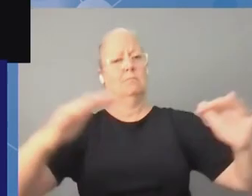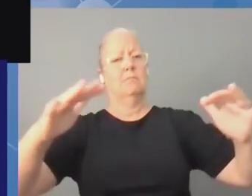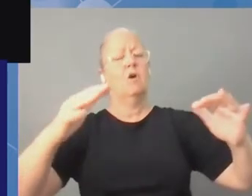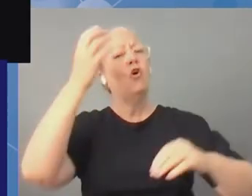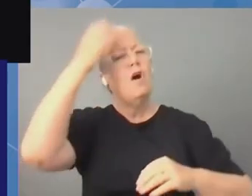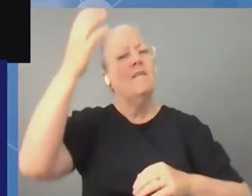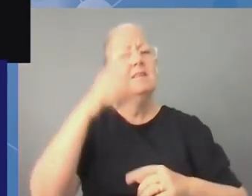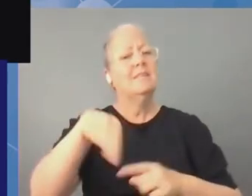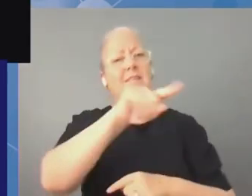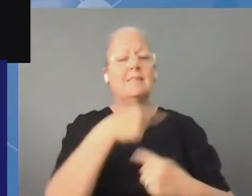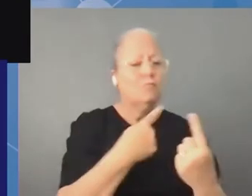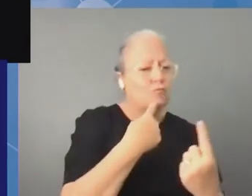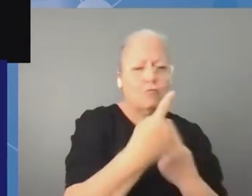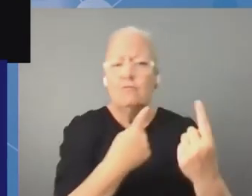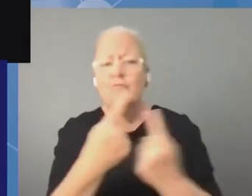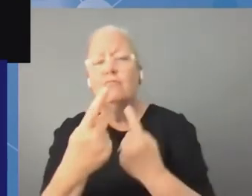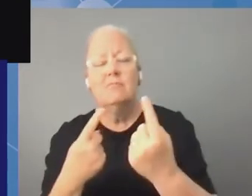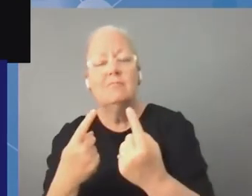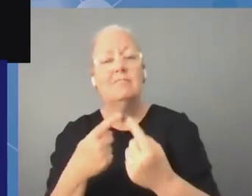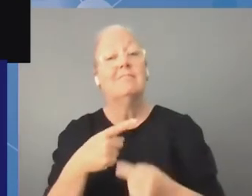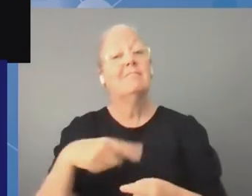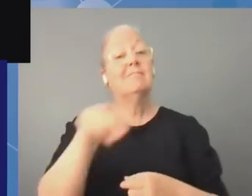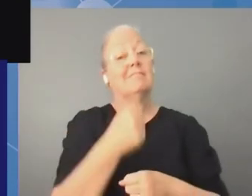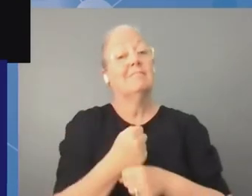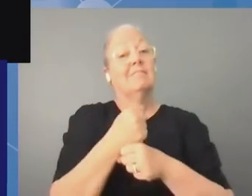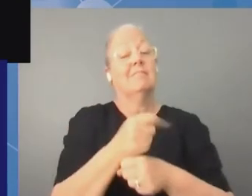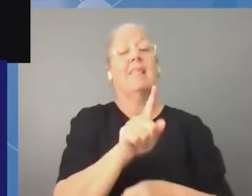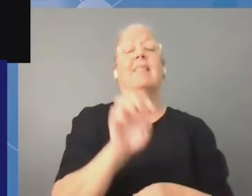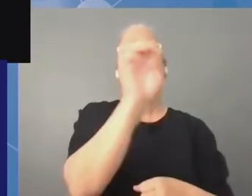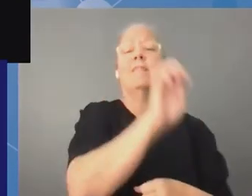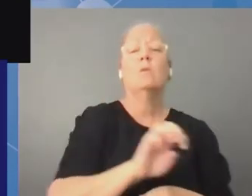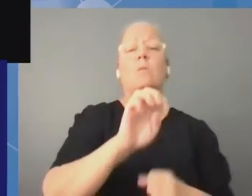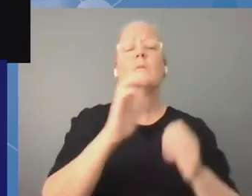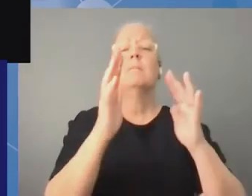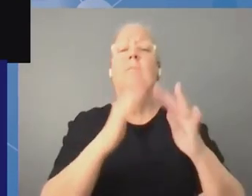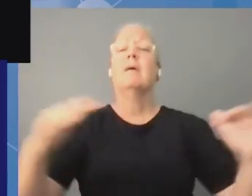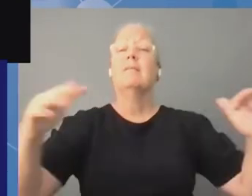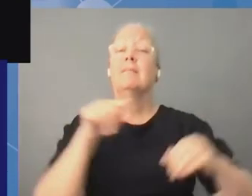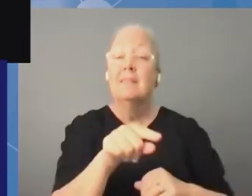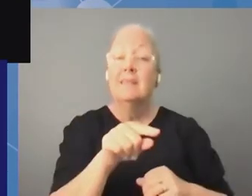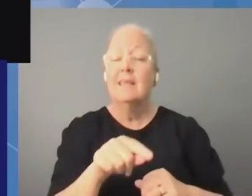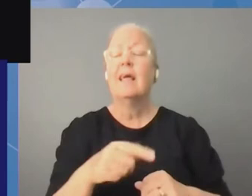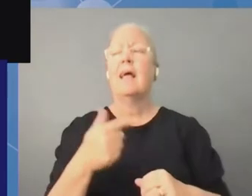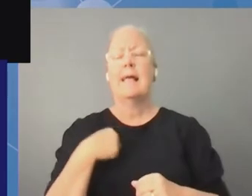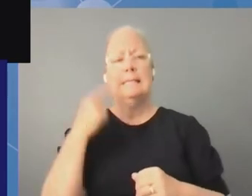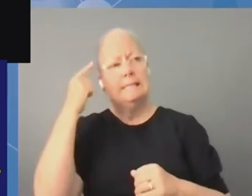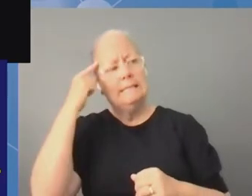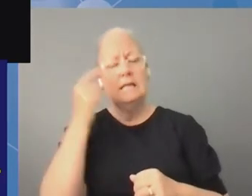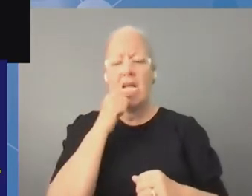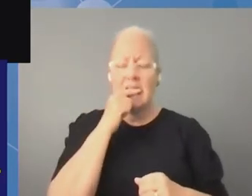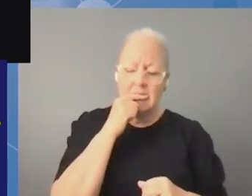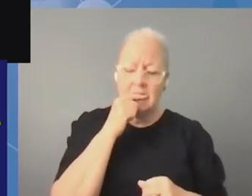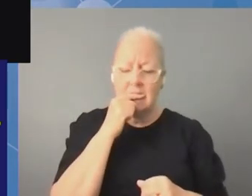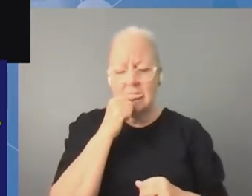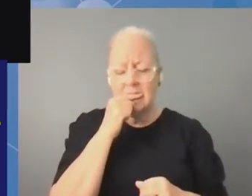可能也是发表自己的一个立场。我们就一天有机会跟议员的吧，